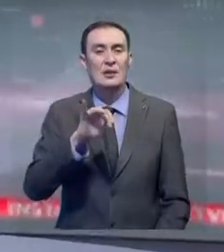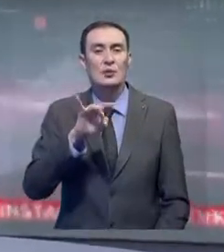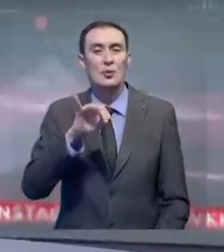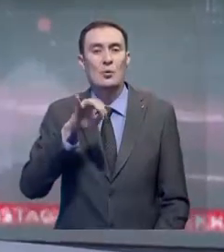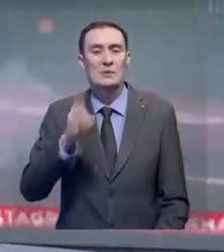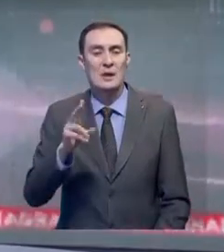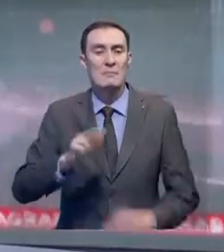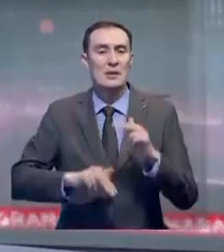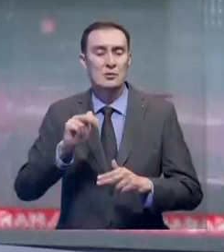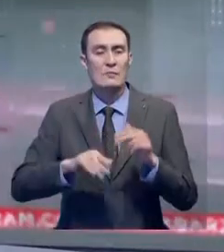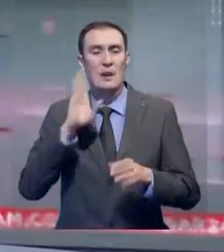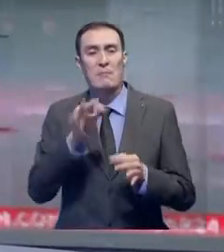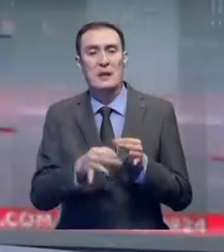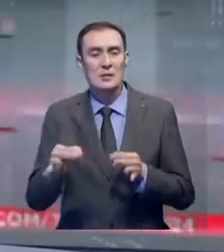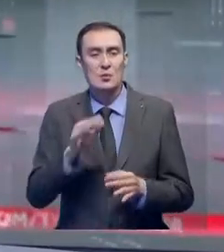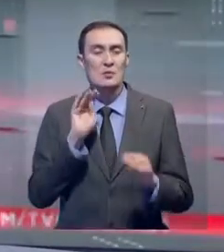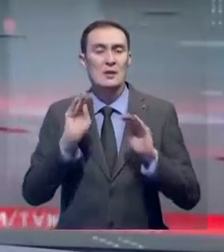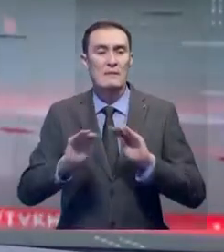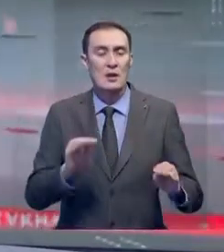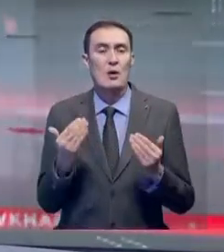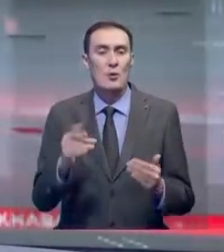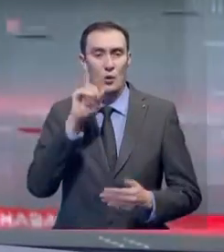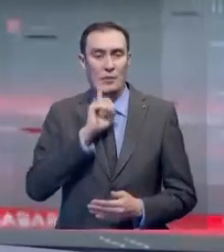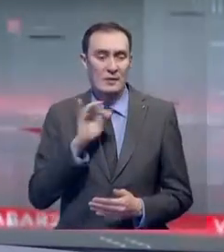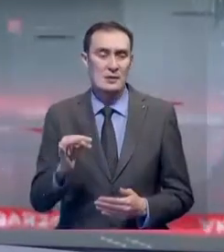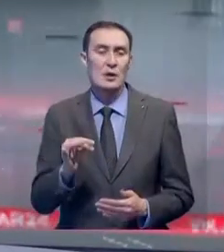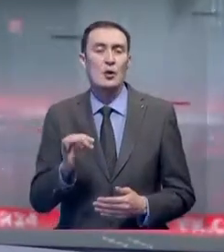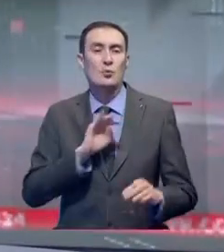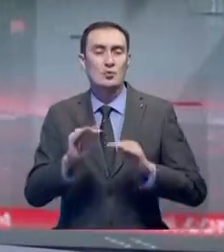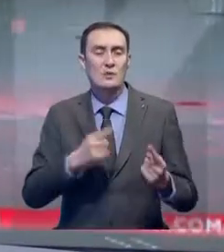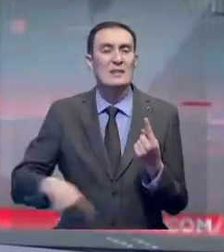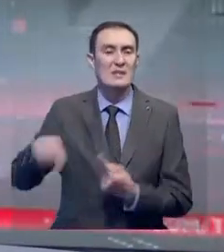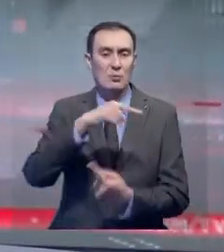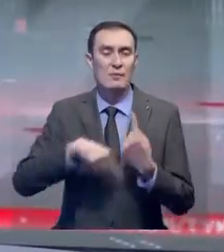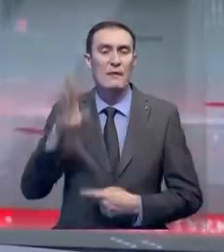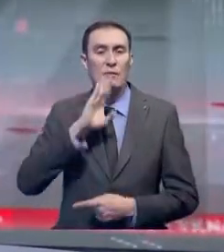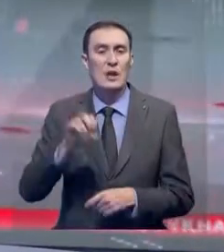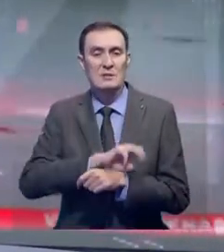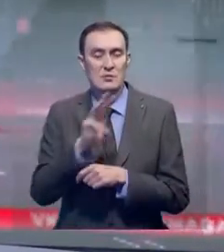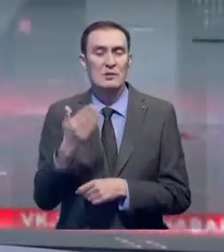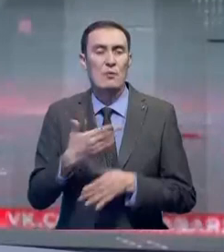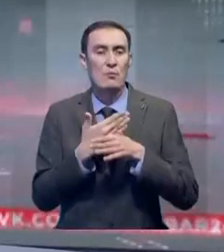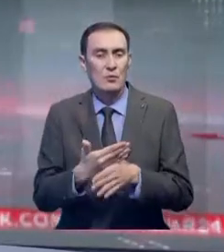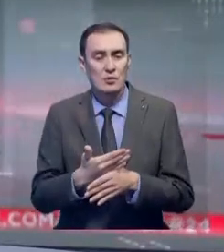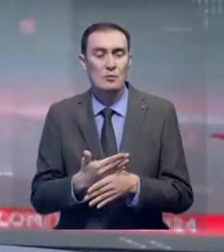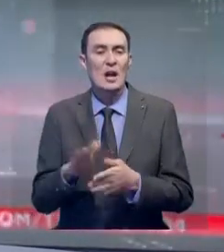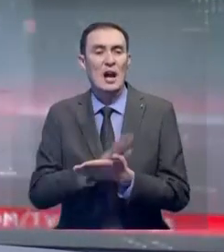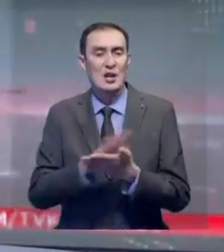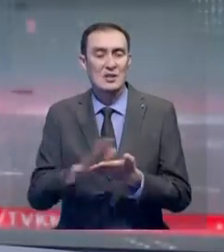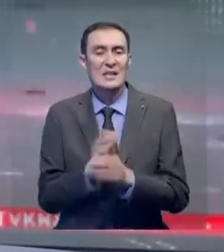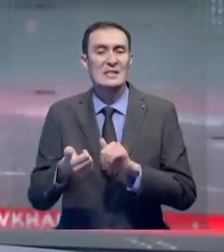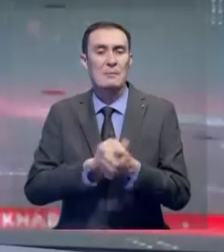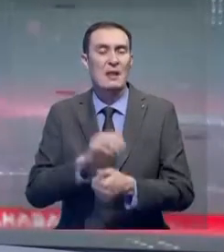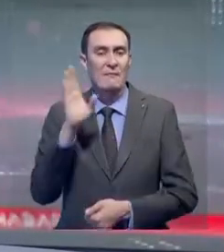Гранитогорск построили бассейны и установили современное оборудование. Устройство замкнутого водоснабжения. С его помощью происходит очистка и